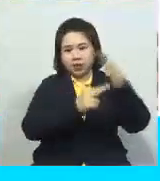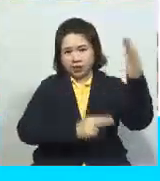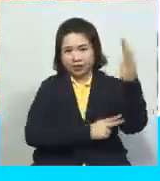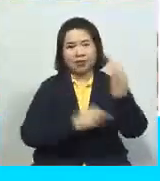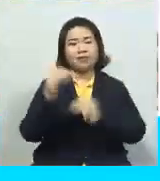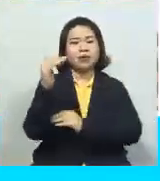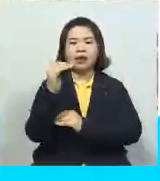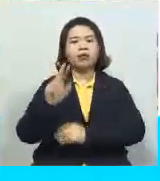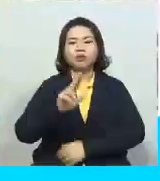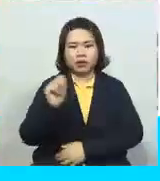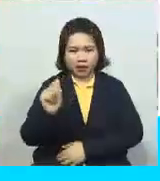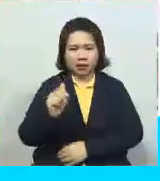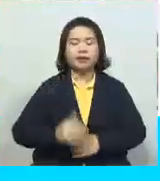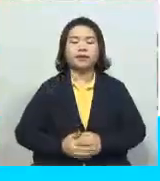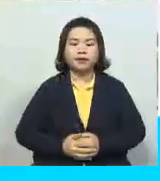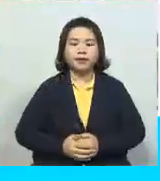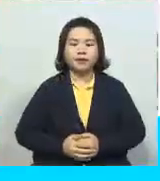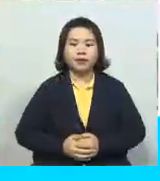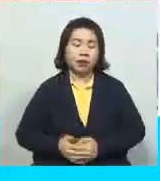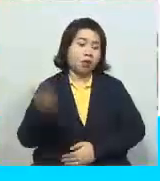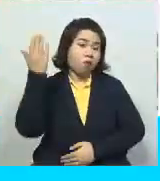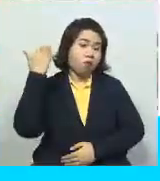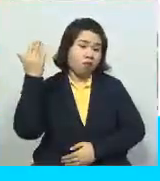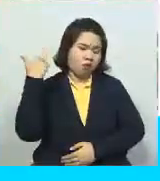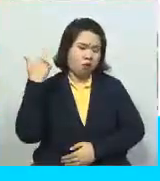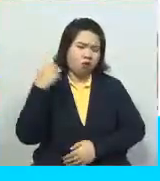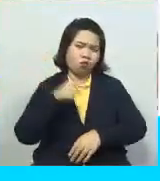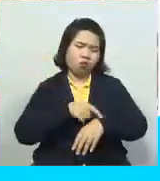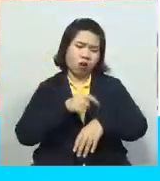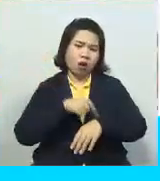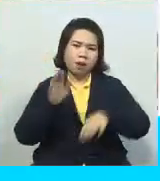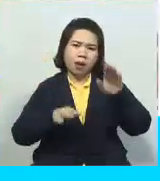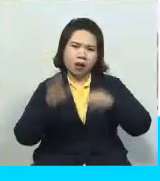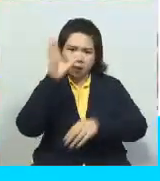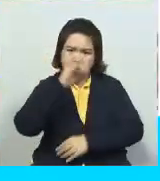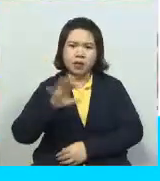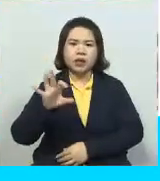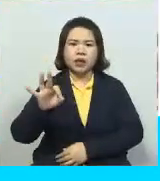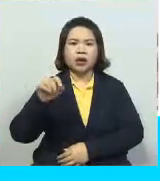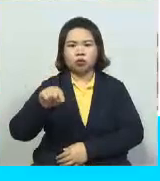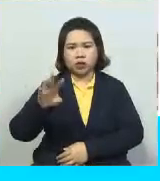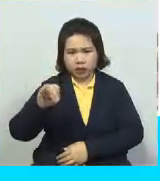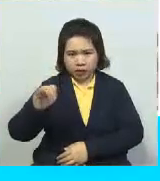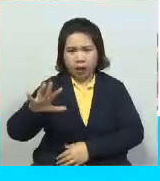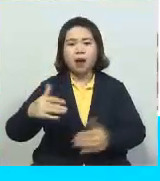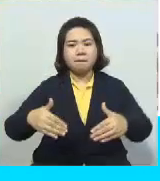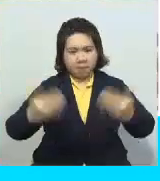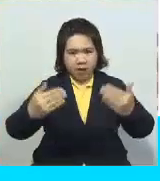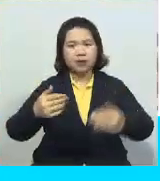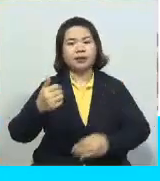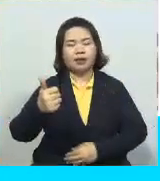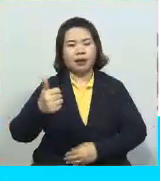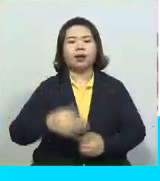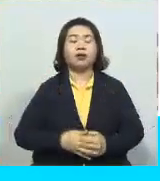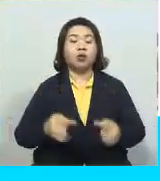ตรงนี้ก็จะใช้ได้ซึ่งตรงนั้นเนี่ยที่ผ่านมาเนี่ยจะอยู่ประมาณที่เวลา19นาฬิกา45นาทีนะครับเพราะนั้น